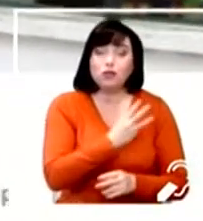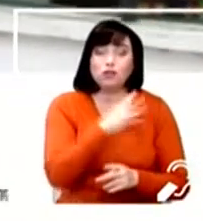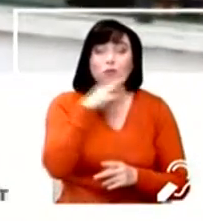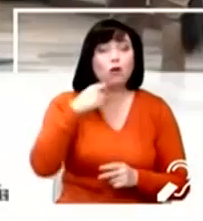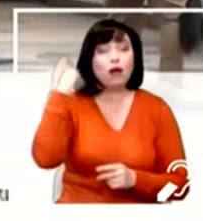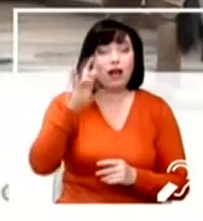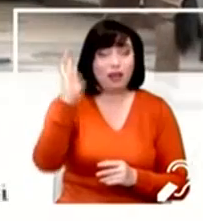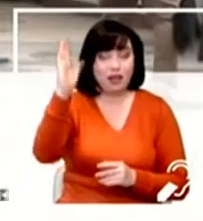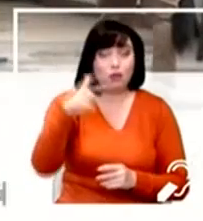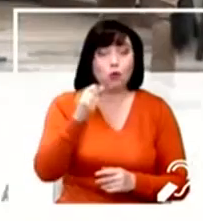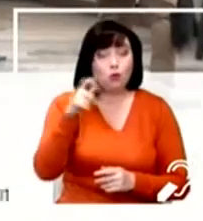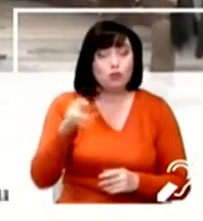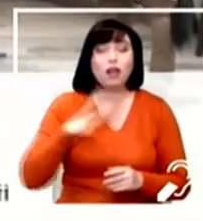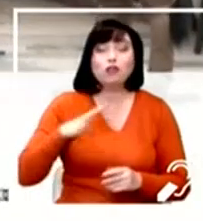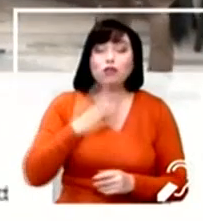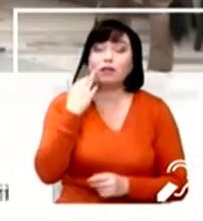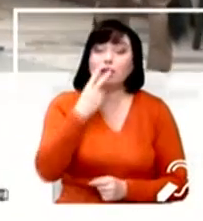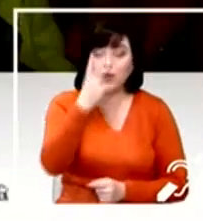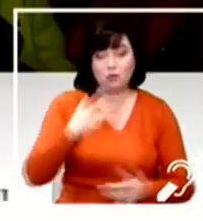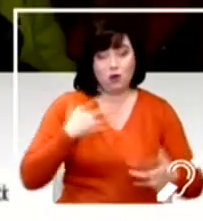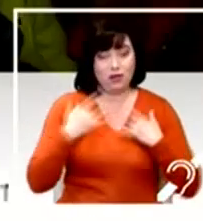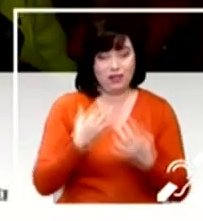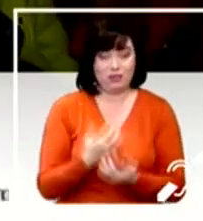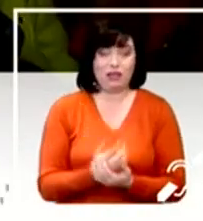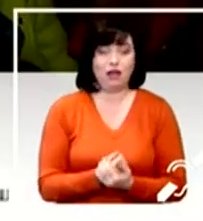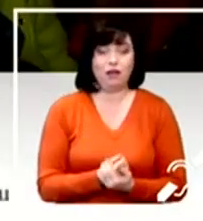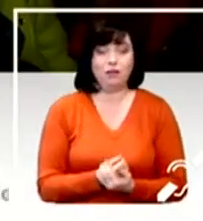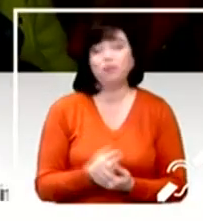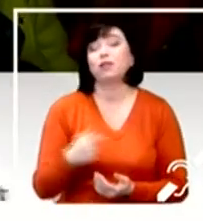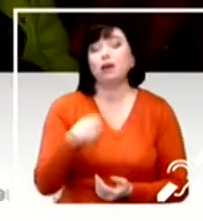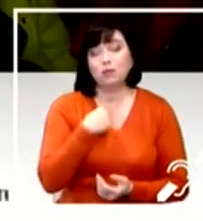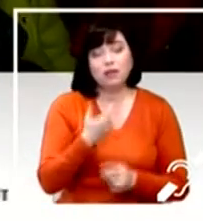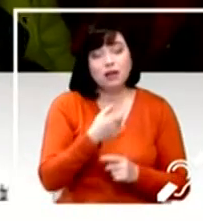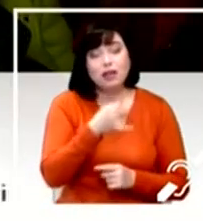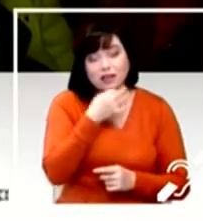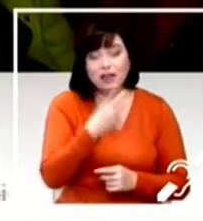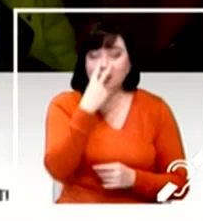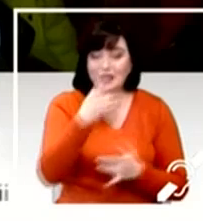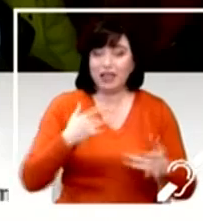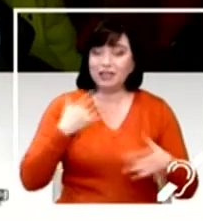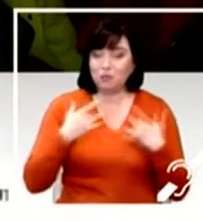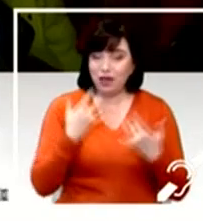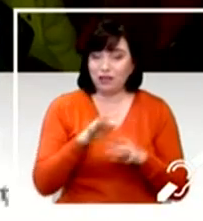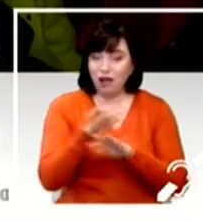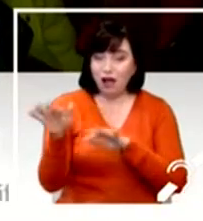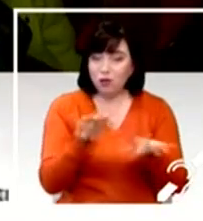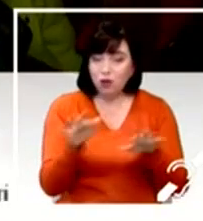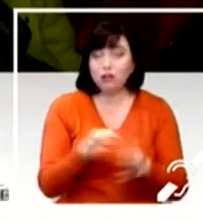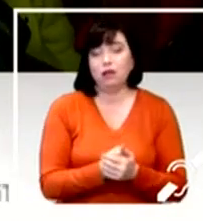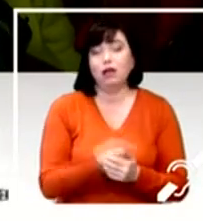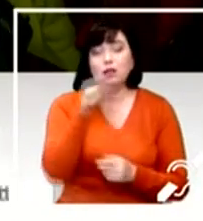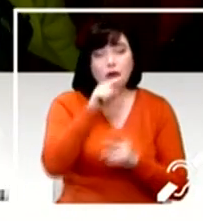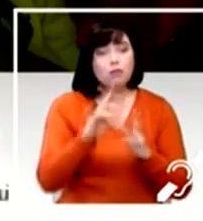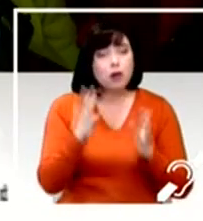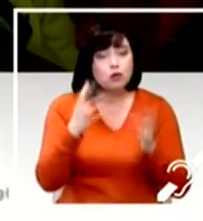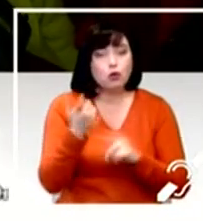au declarat că așteaptă cu nerăbdare premiera spectacolului. Îmi place să mă uit la spectacole pentru că acolo se